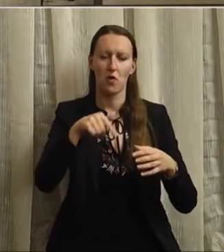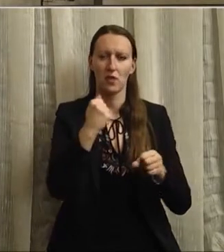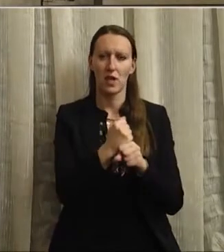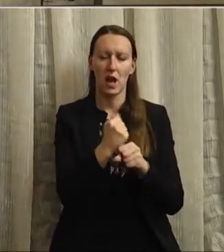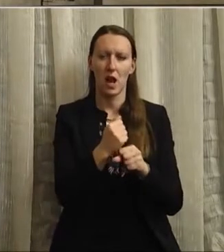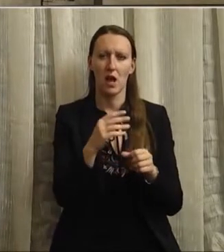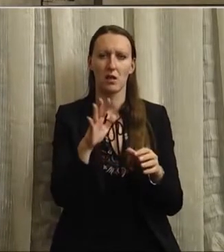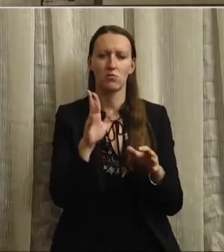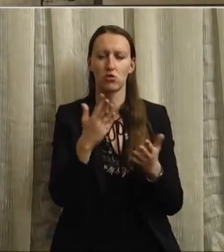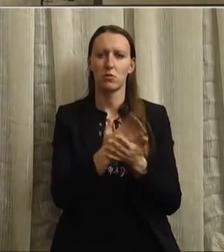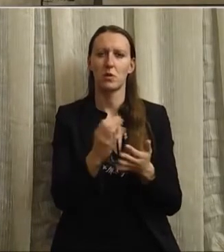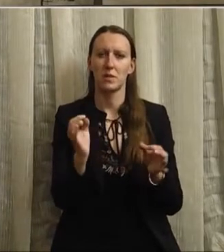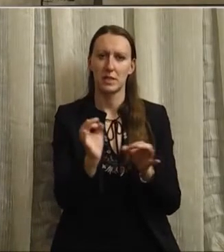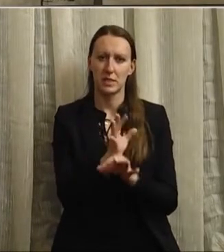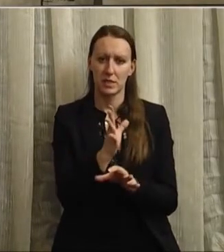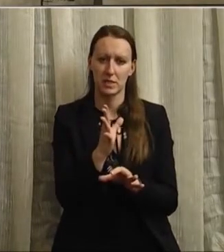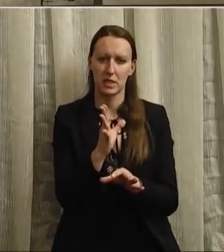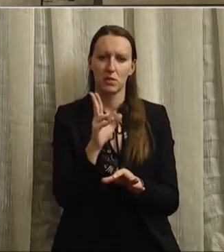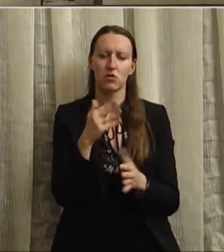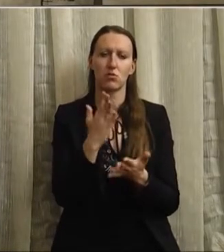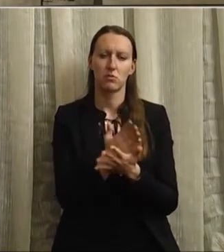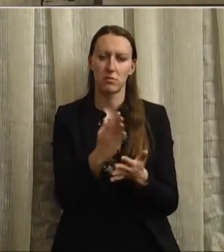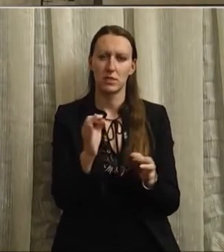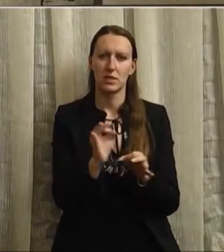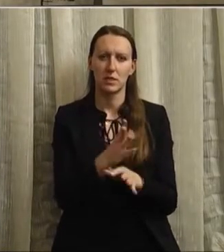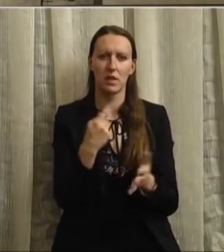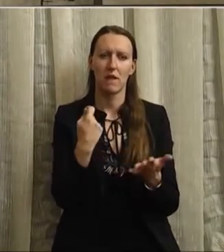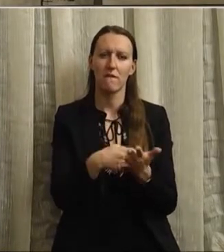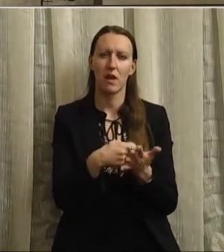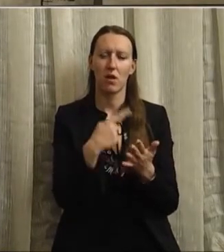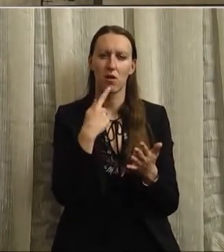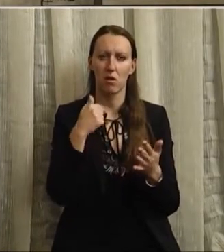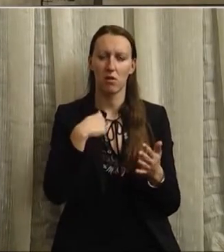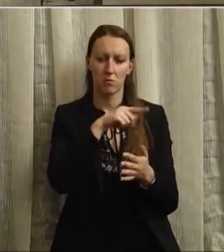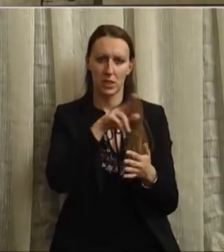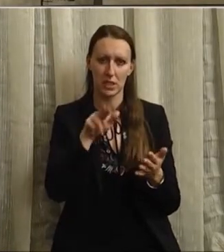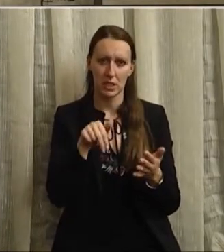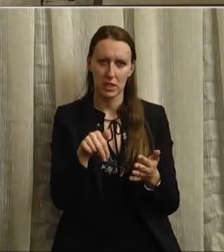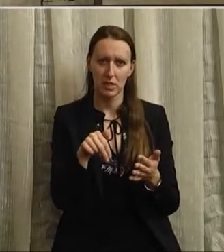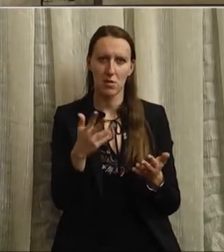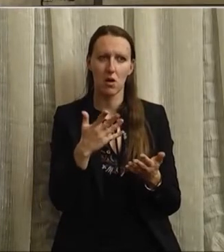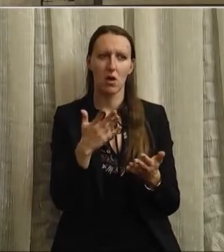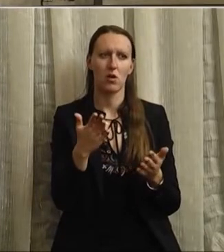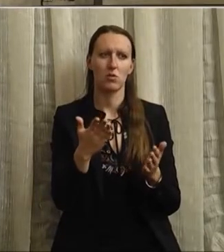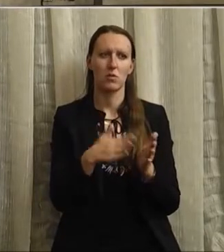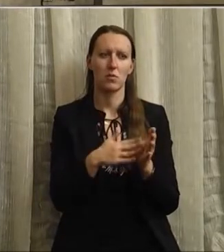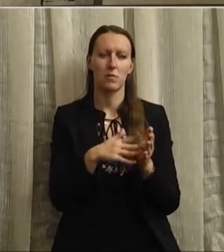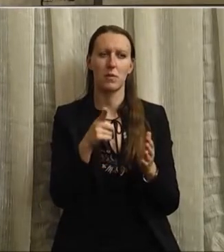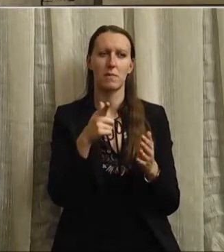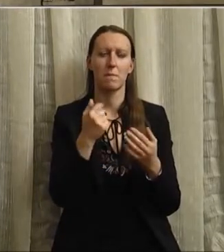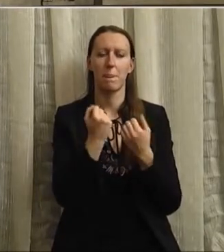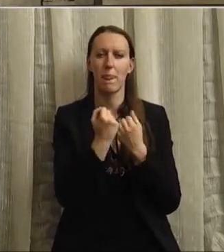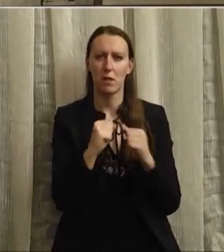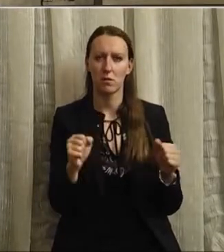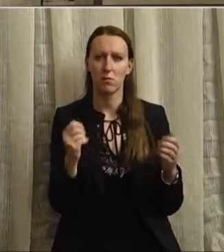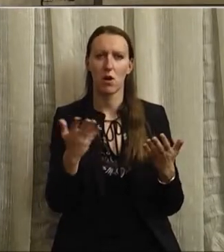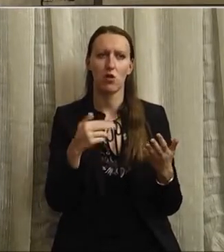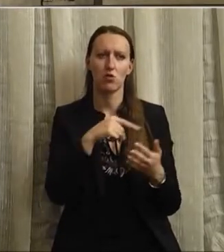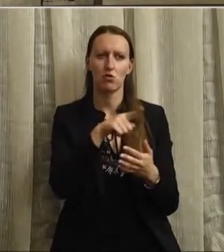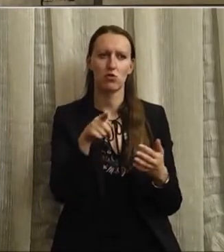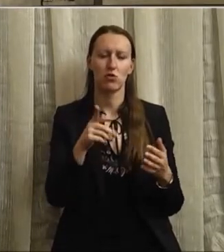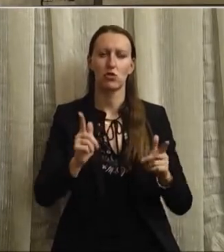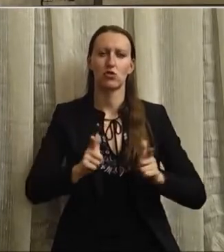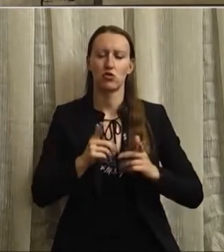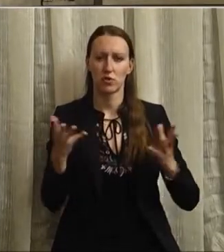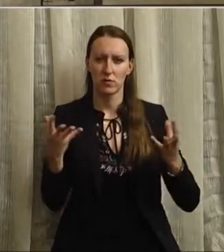funkcionira, možemo biti ponosni na vrijednosti koje gajimo, kao što je tolerancija, kao što je